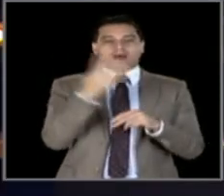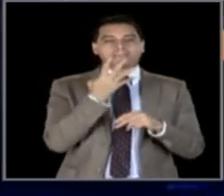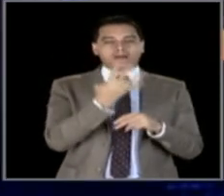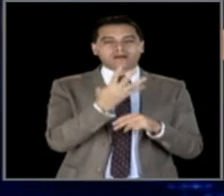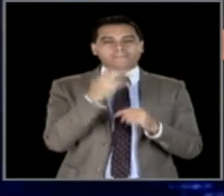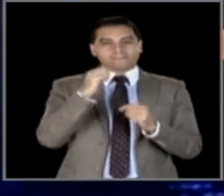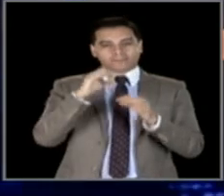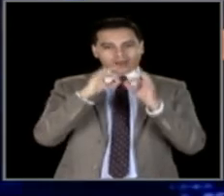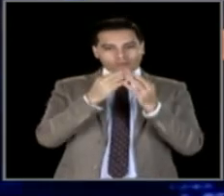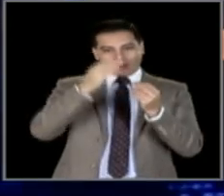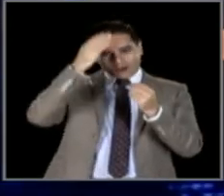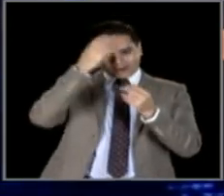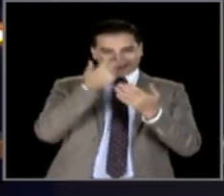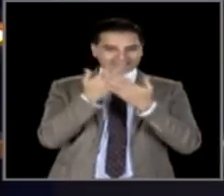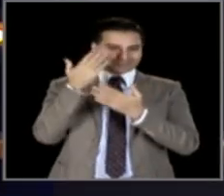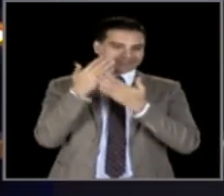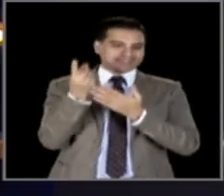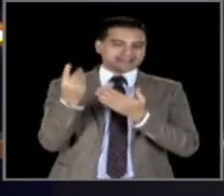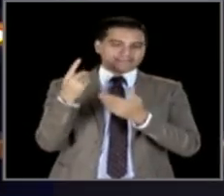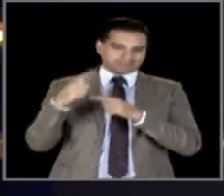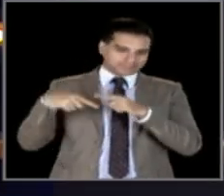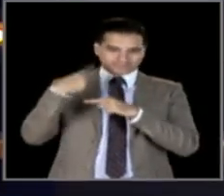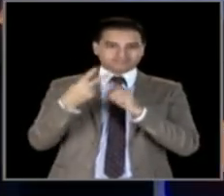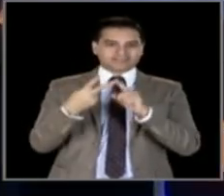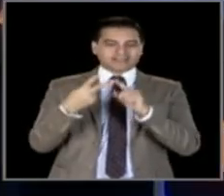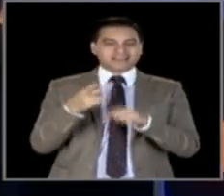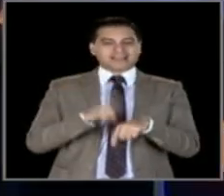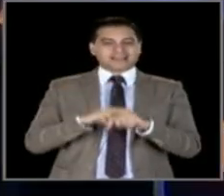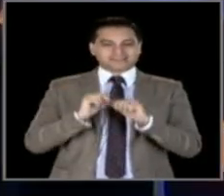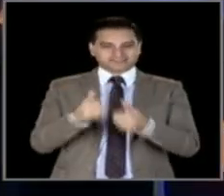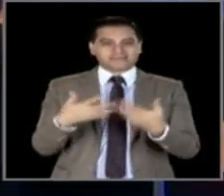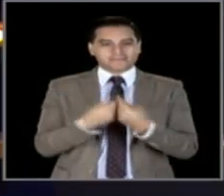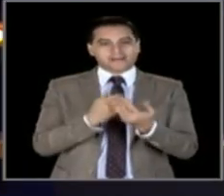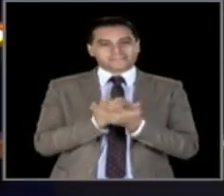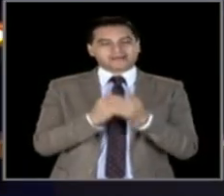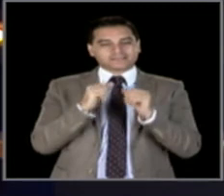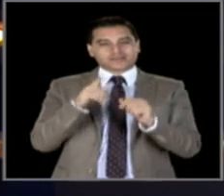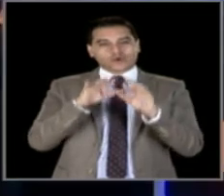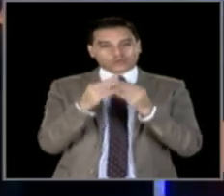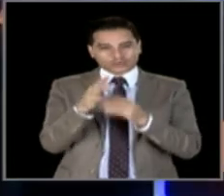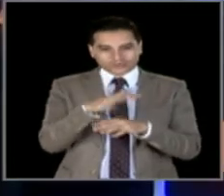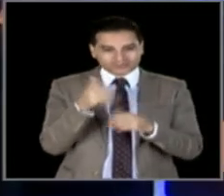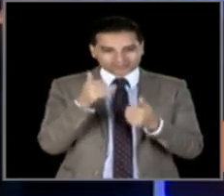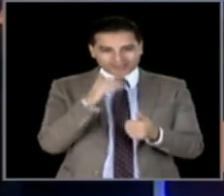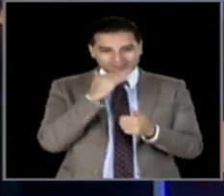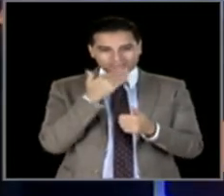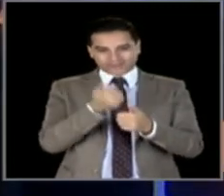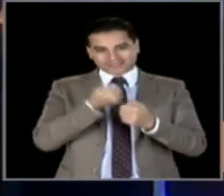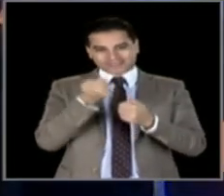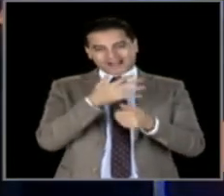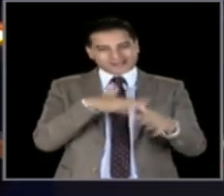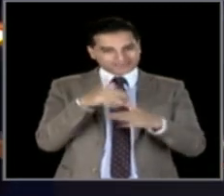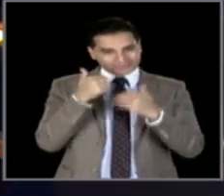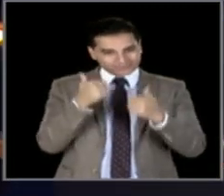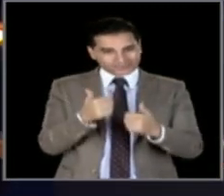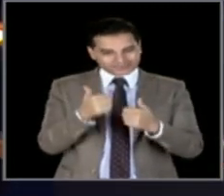للعباقرة عائلات، رجعت تاني وبتشارك تاني مع مدرستك. أخبار العيلة إيه؟ الحمد لله. والد والوالدة كله بخير؟ الحمد